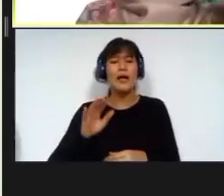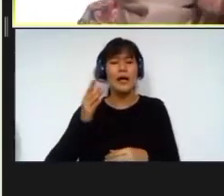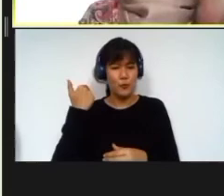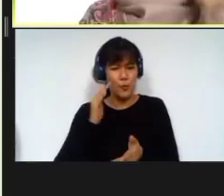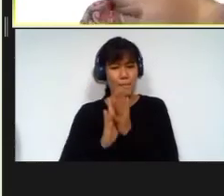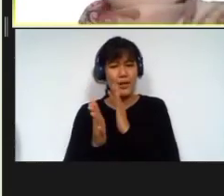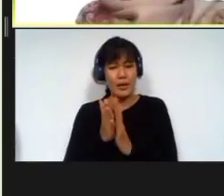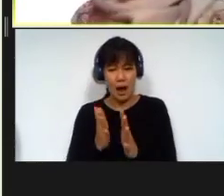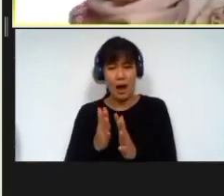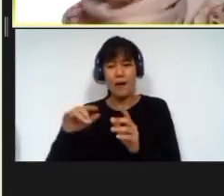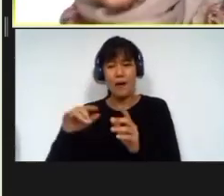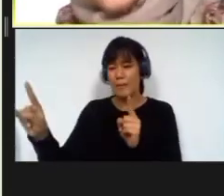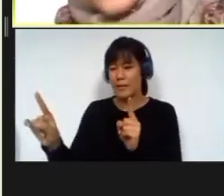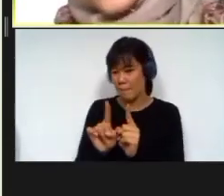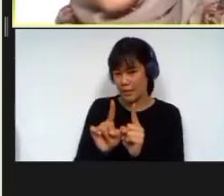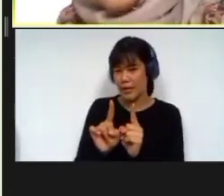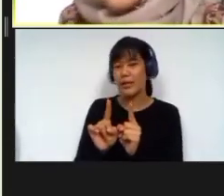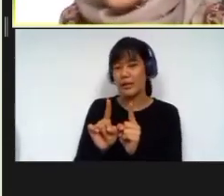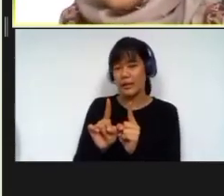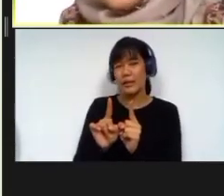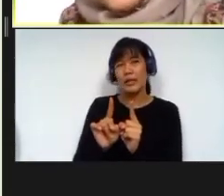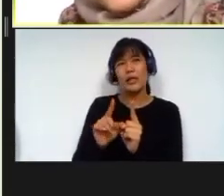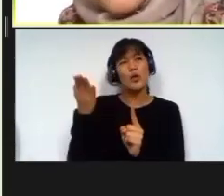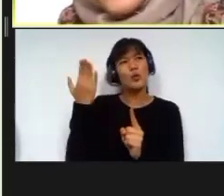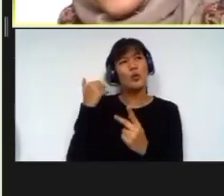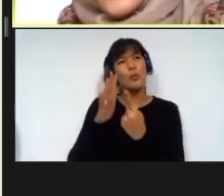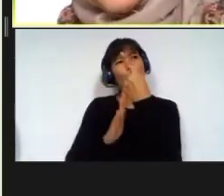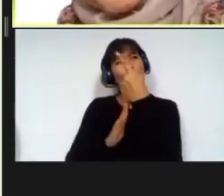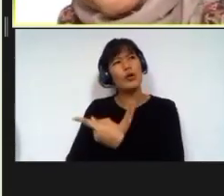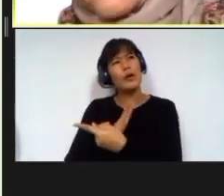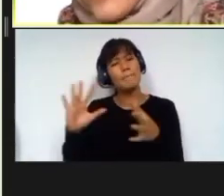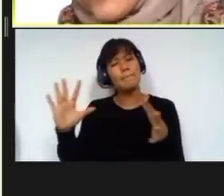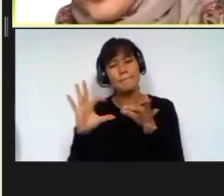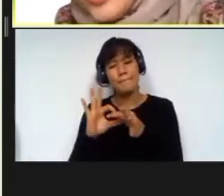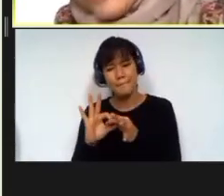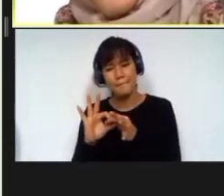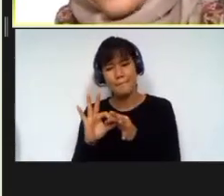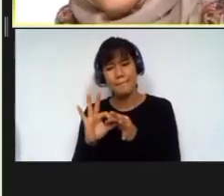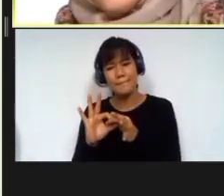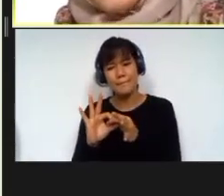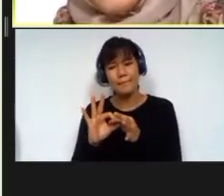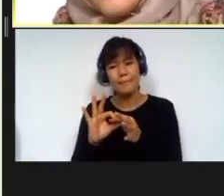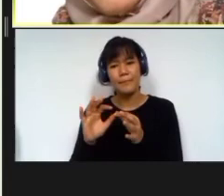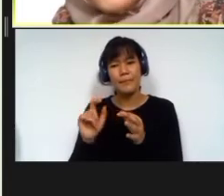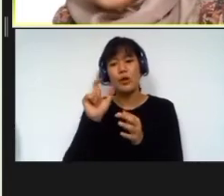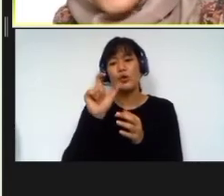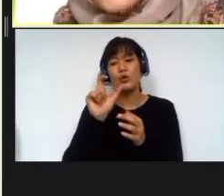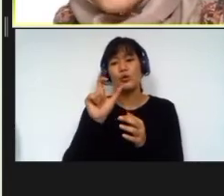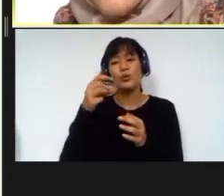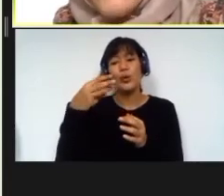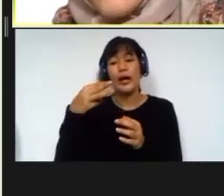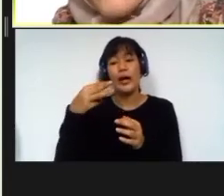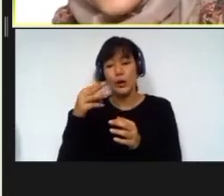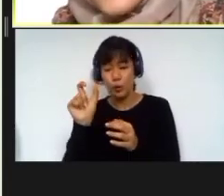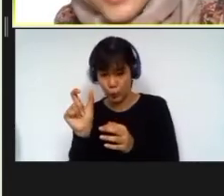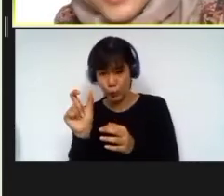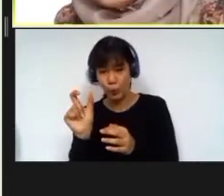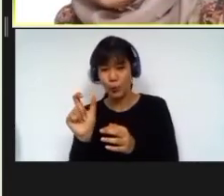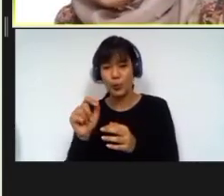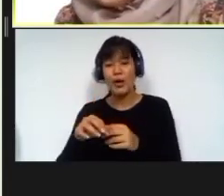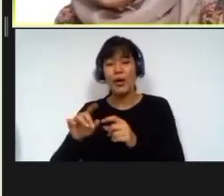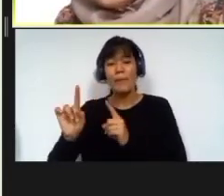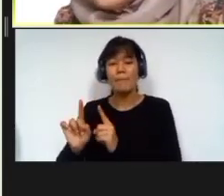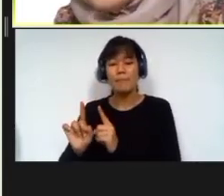melakukan pendampingan waktu itu program kerjasama dengan Uni Eropa. Kami mendampingi 120 madrasah